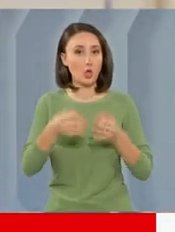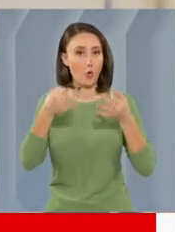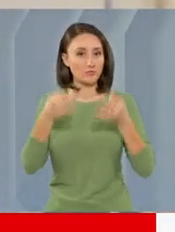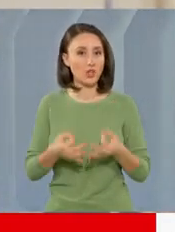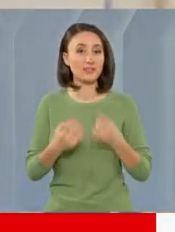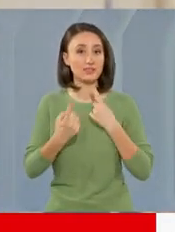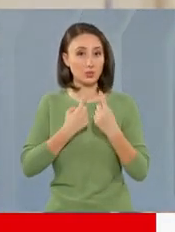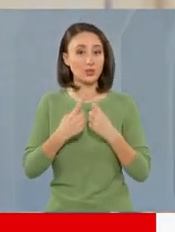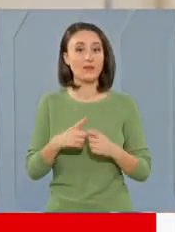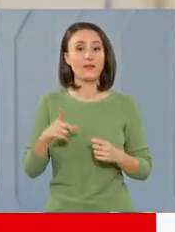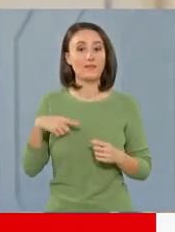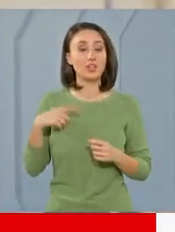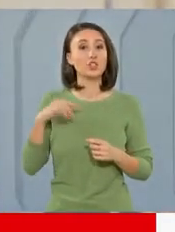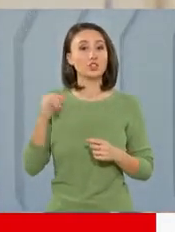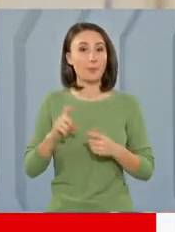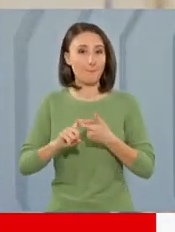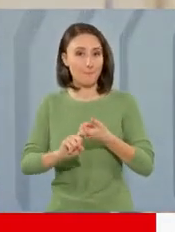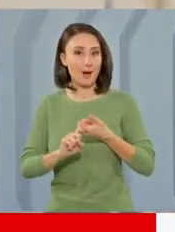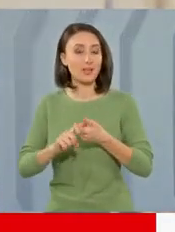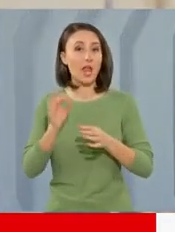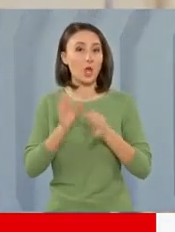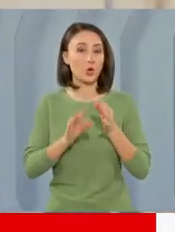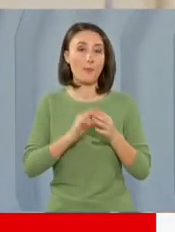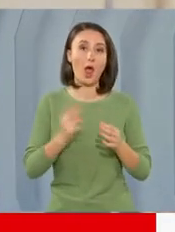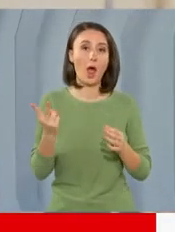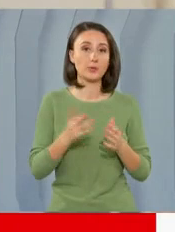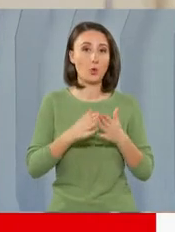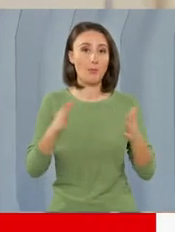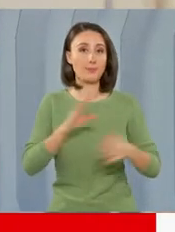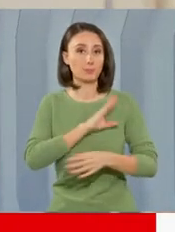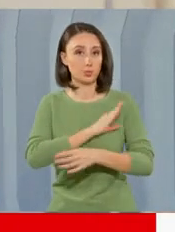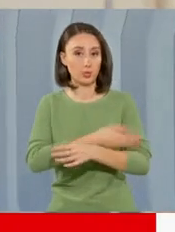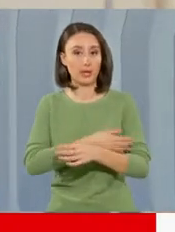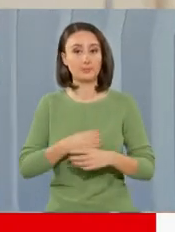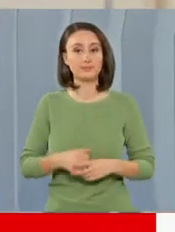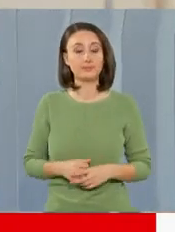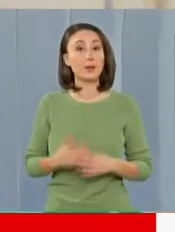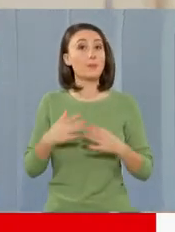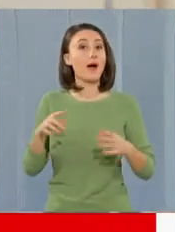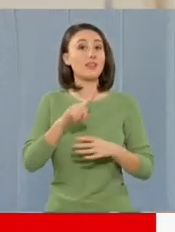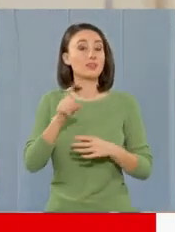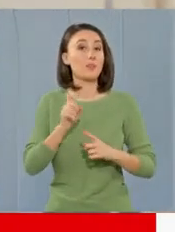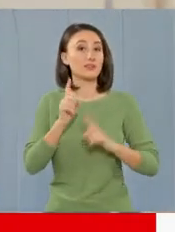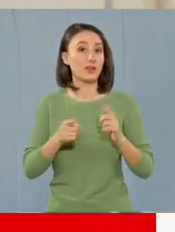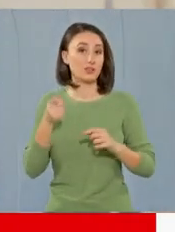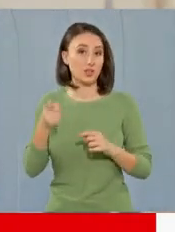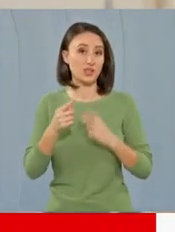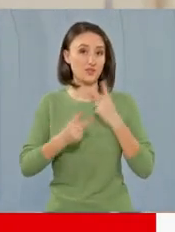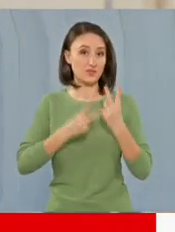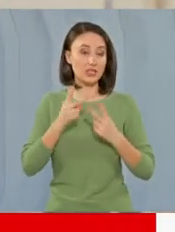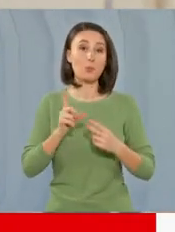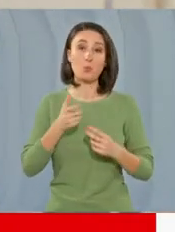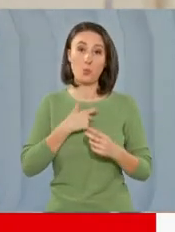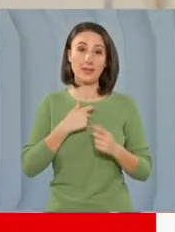de discuție va fi abordat și parteneriatul economic dintre cele două mari puteri ale lumii. Însă marea întrebare este dacă această vizită ar